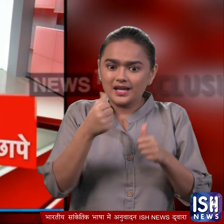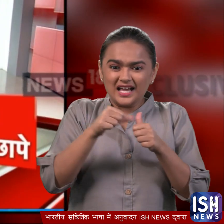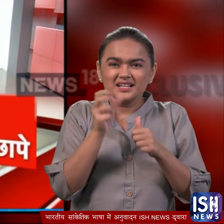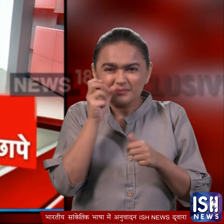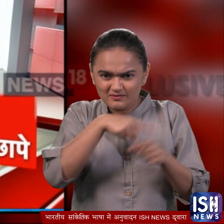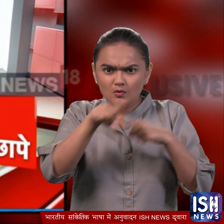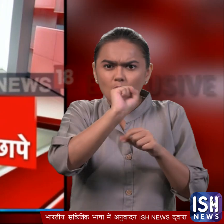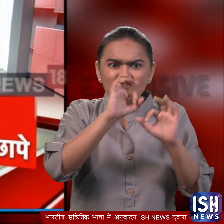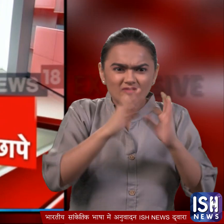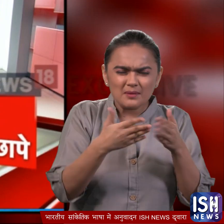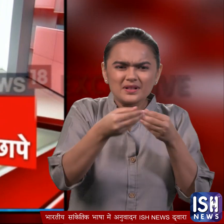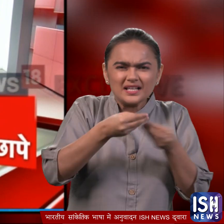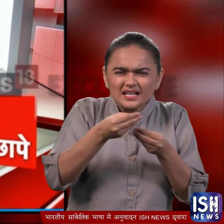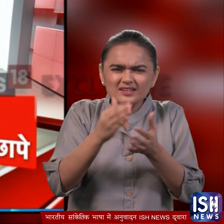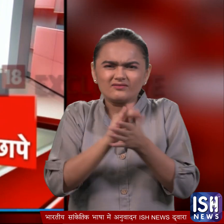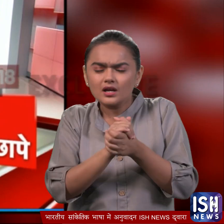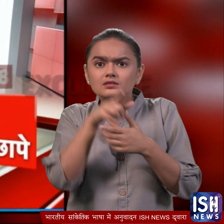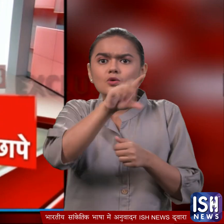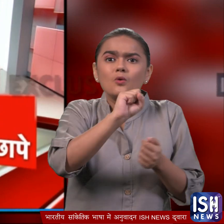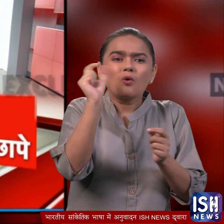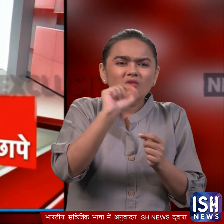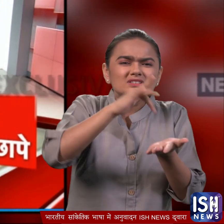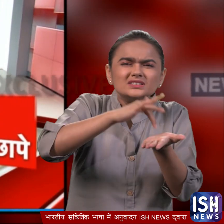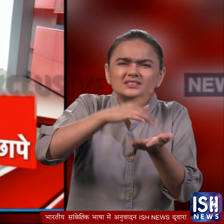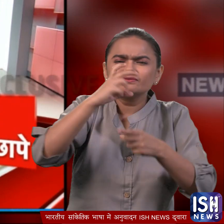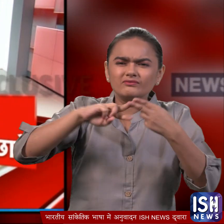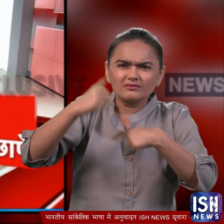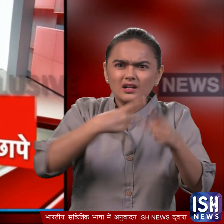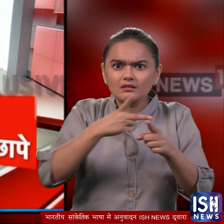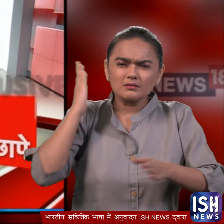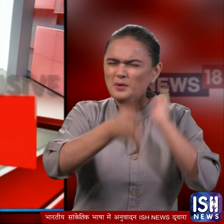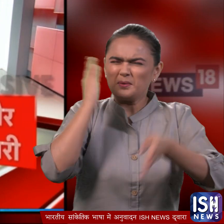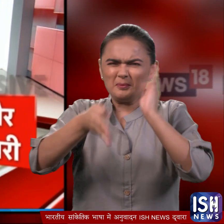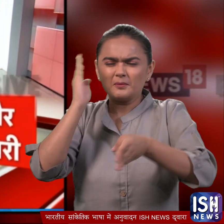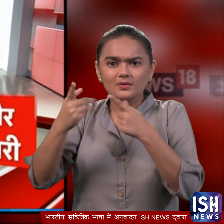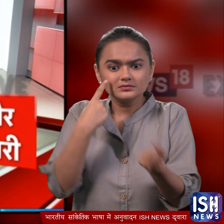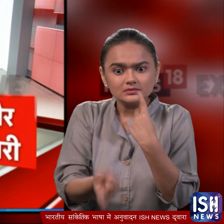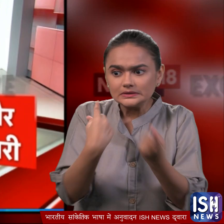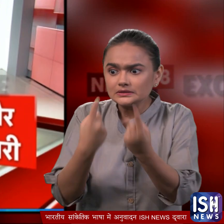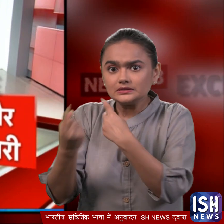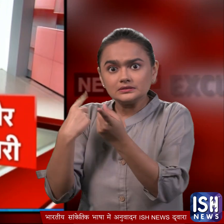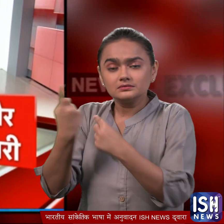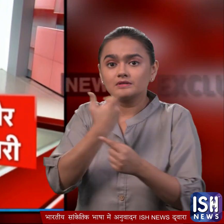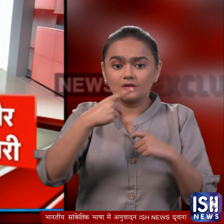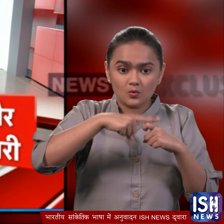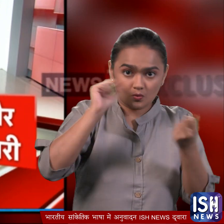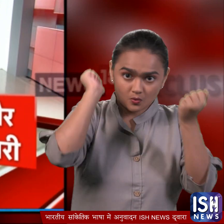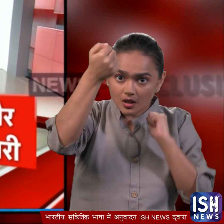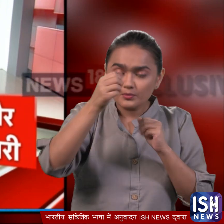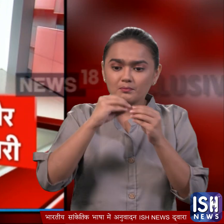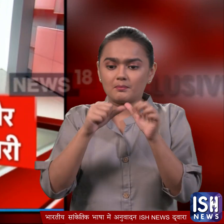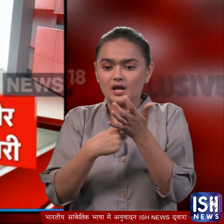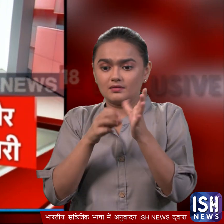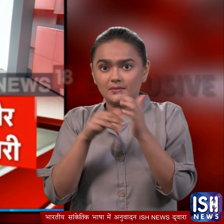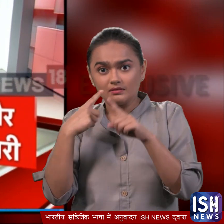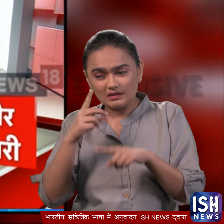विभाग ने अजीत पवार के करीबियों और रिश्तेदारों के ठिकानों पर छापेमारी की। ये इनकम टैक्स की छापेमारी महाराष्ट्र के पुणे, कोल्हापुर